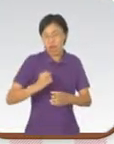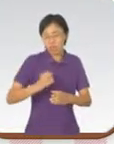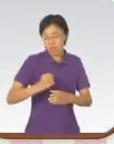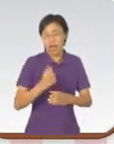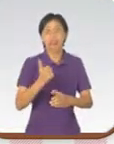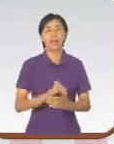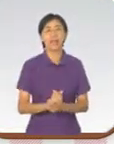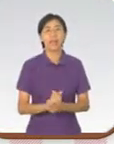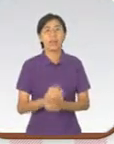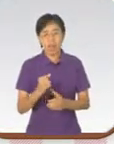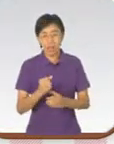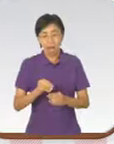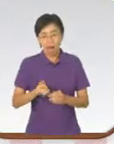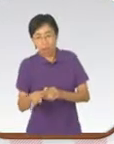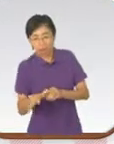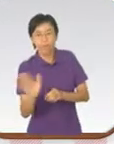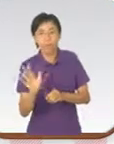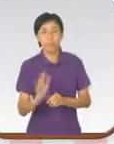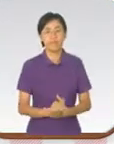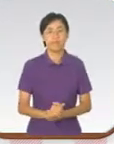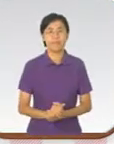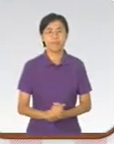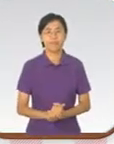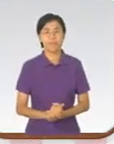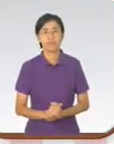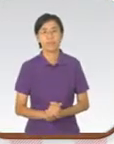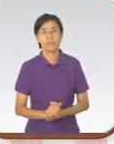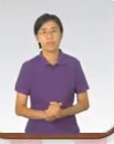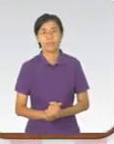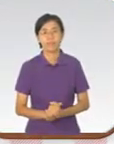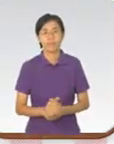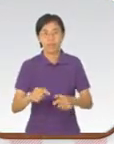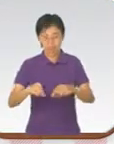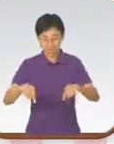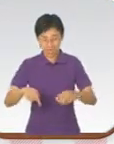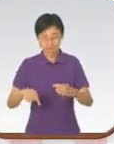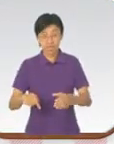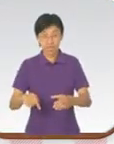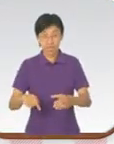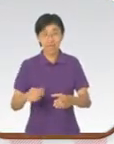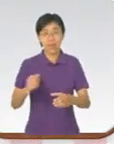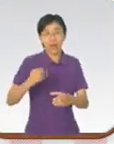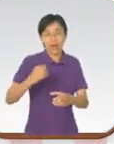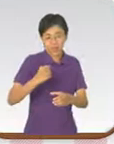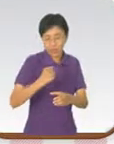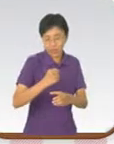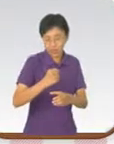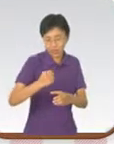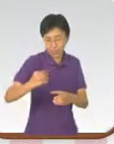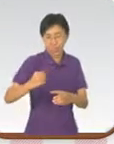ว่าบีบแล้วอุ๊ยออกมาทางนี้ไหลออกมาทางนี้ไม่มีนะคะนี่สไตล์ของมองบรังก็จะเป็นเส้นแบบนี ้เอ้ย